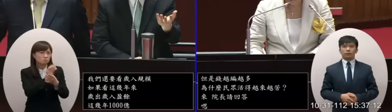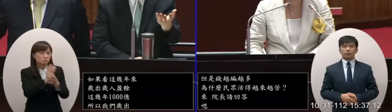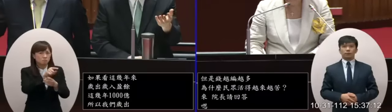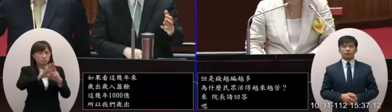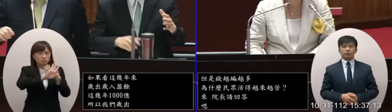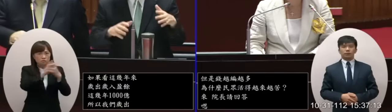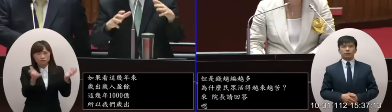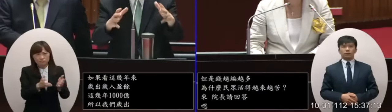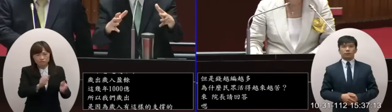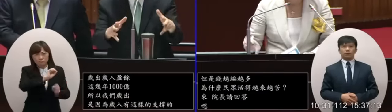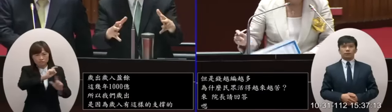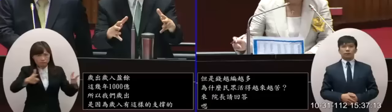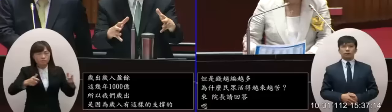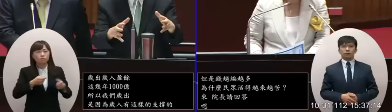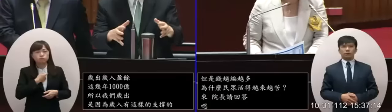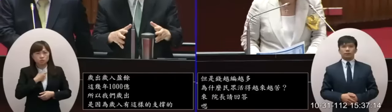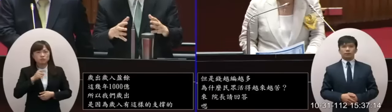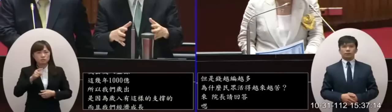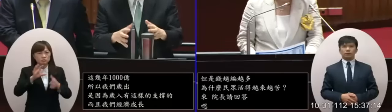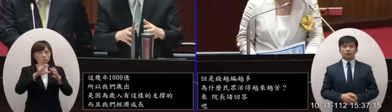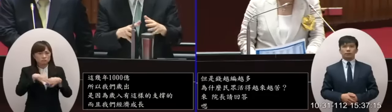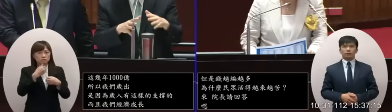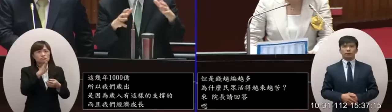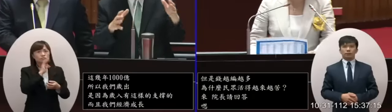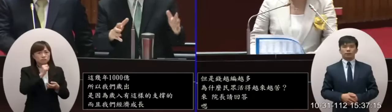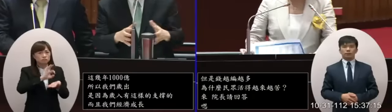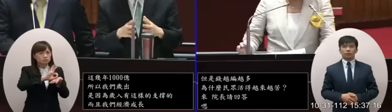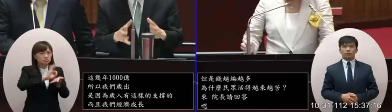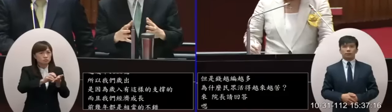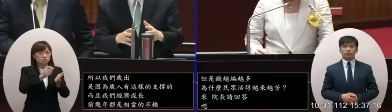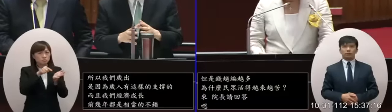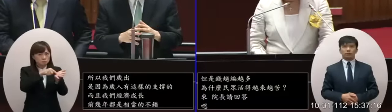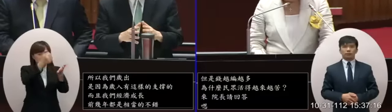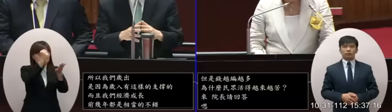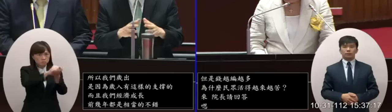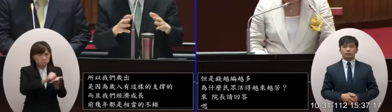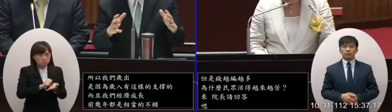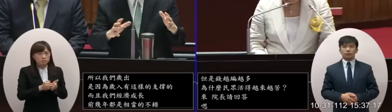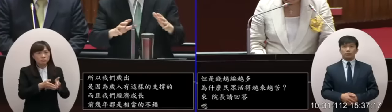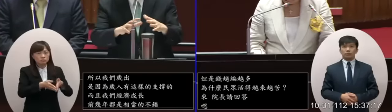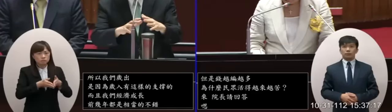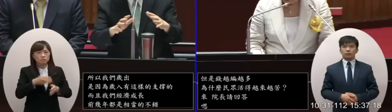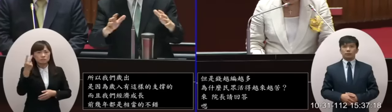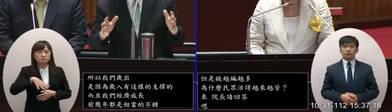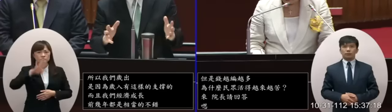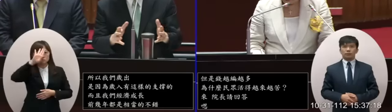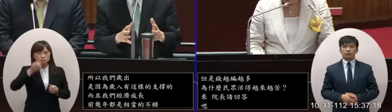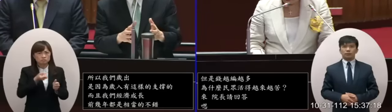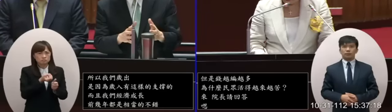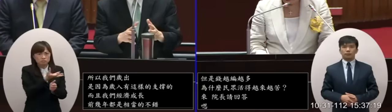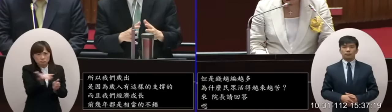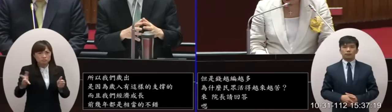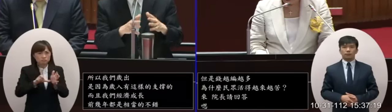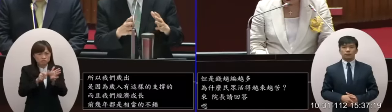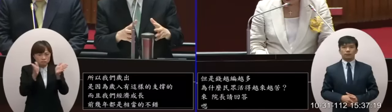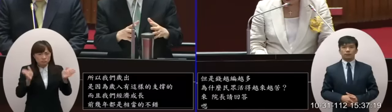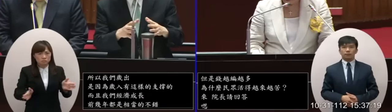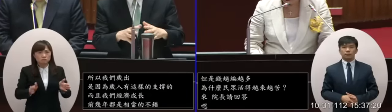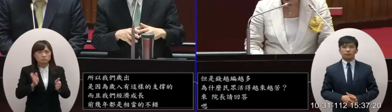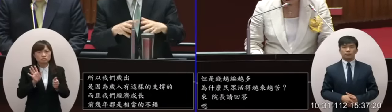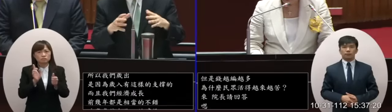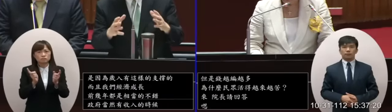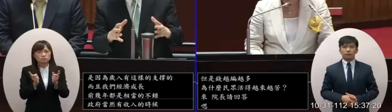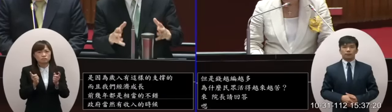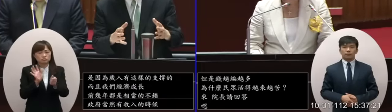有税出的这个编列嘛。那而且在这个疫情的期间，我们也需要对疫情来做纾